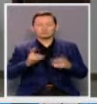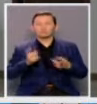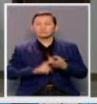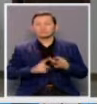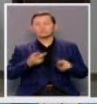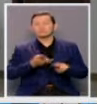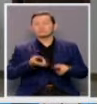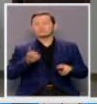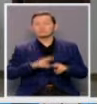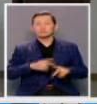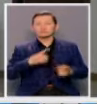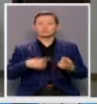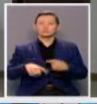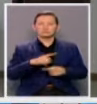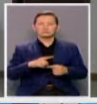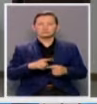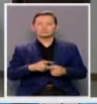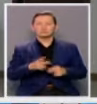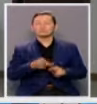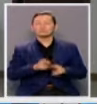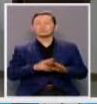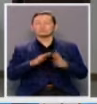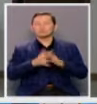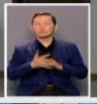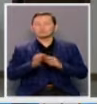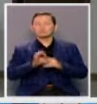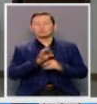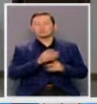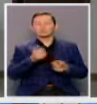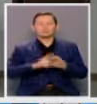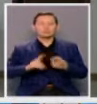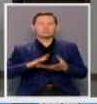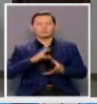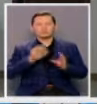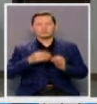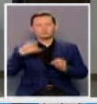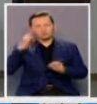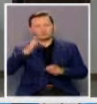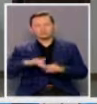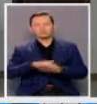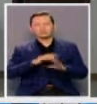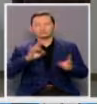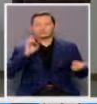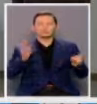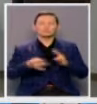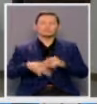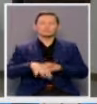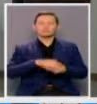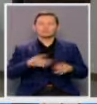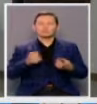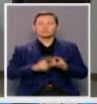Сондықтан біздің мына аудандарда жалпы қазақтың кең даласында